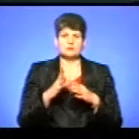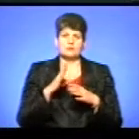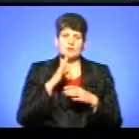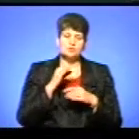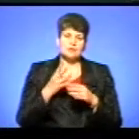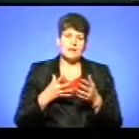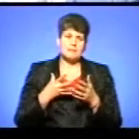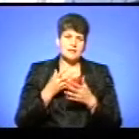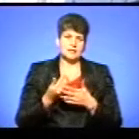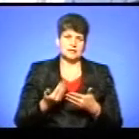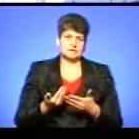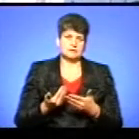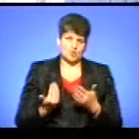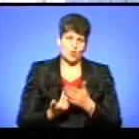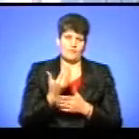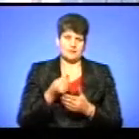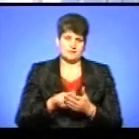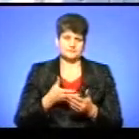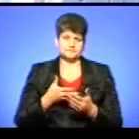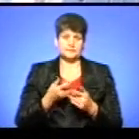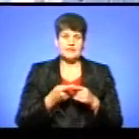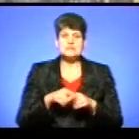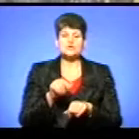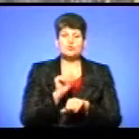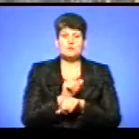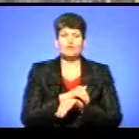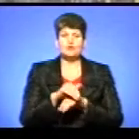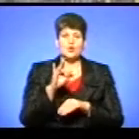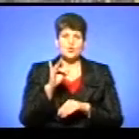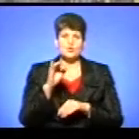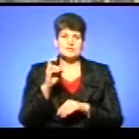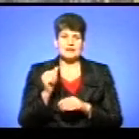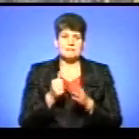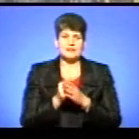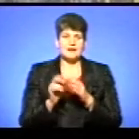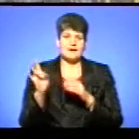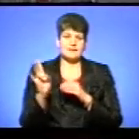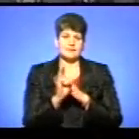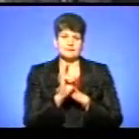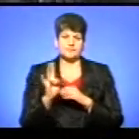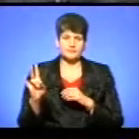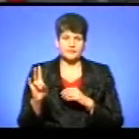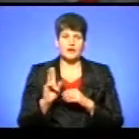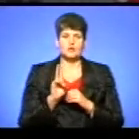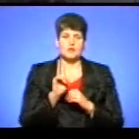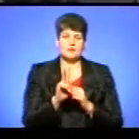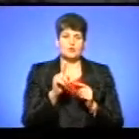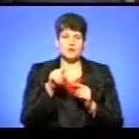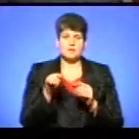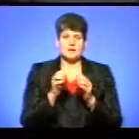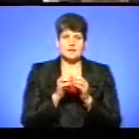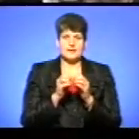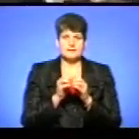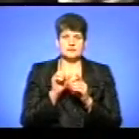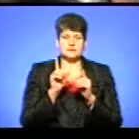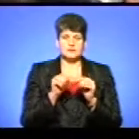новими тарифами. Це зупинка на вулиці Руській біля церкви Різдва Христового. Тролейбус номер 10 курсує